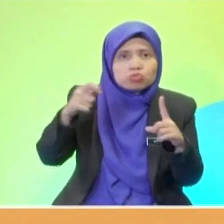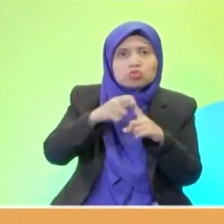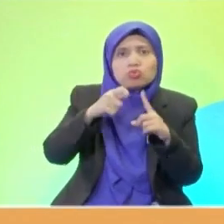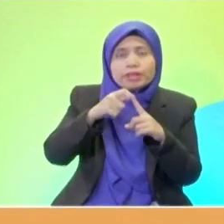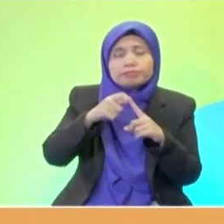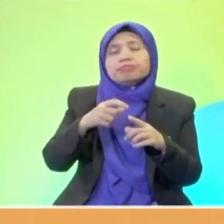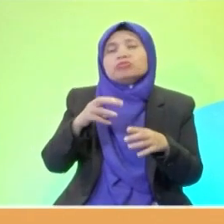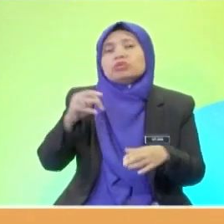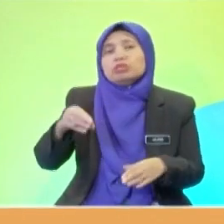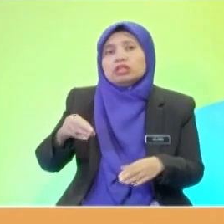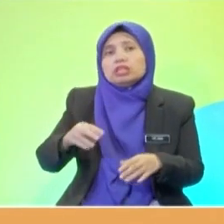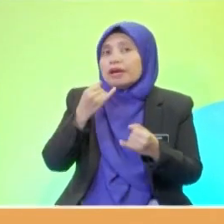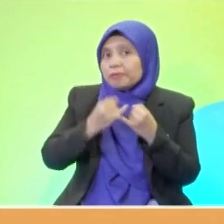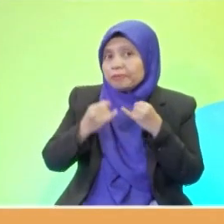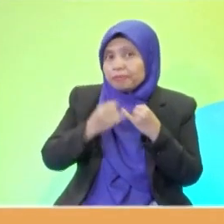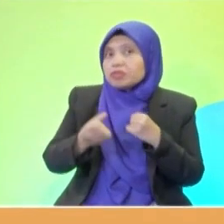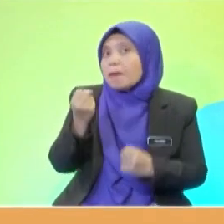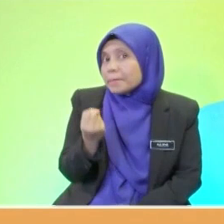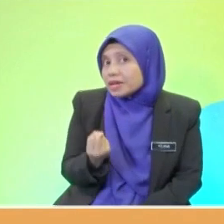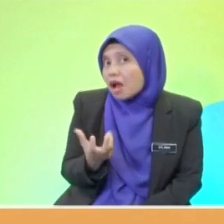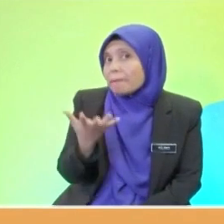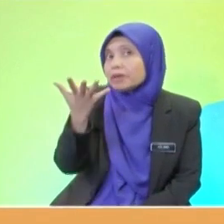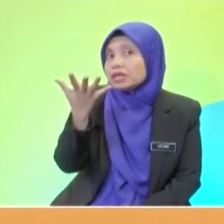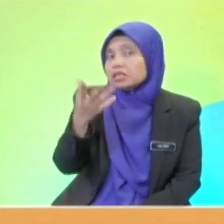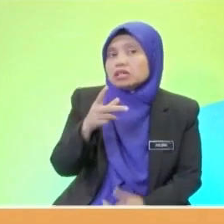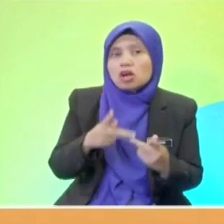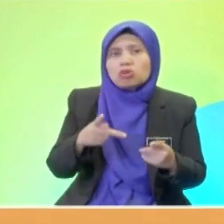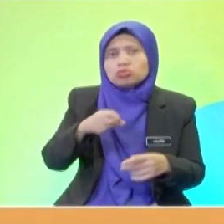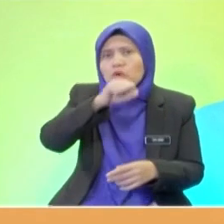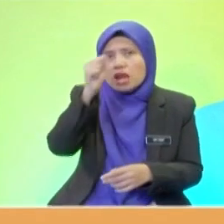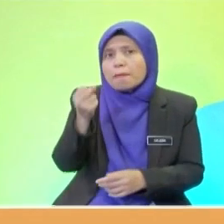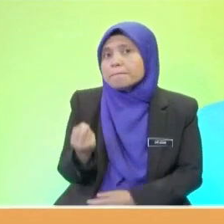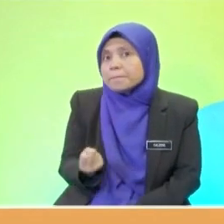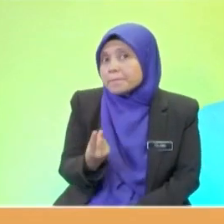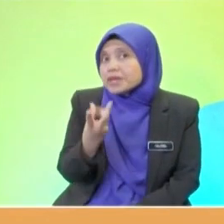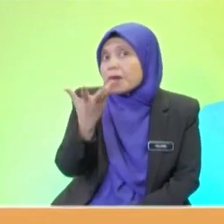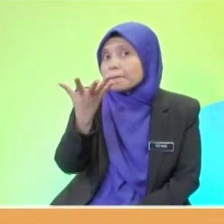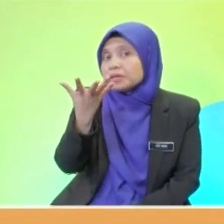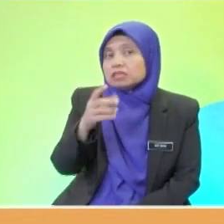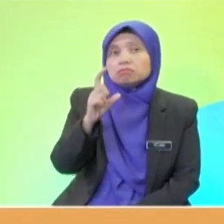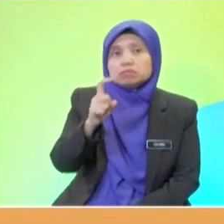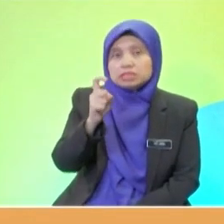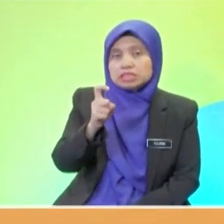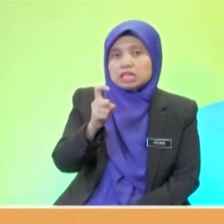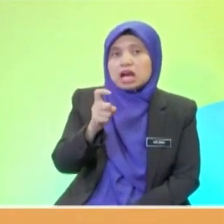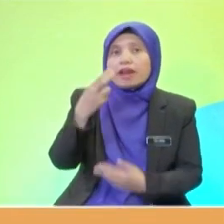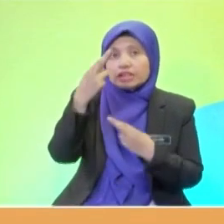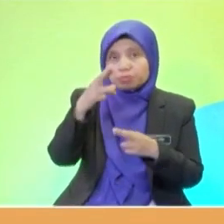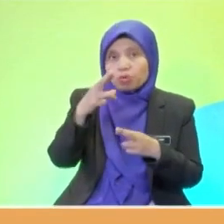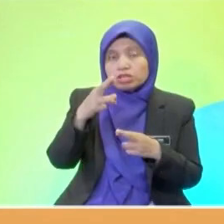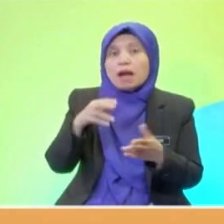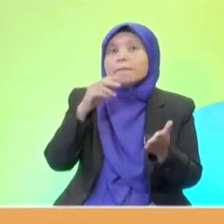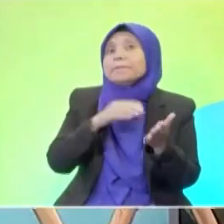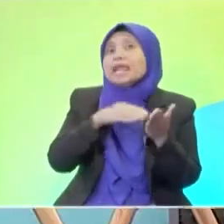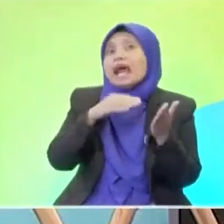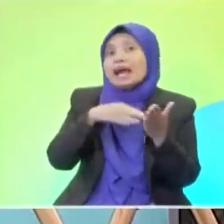dan yang terakhir berapa kalau di soal berapa Anda perlu merespon tentang bilangan